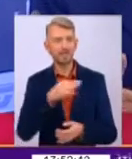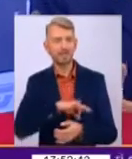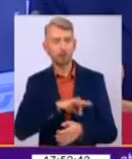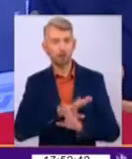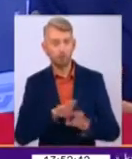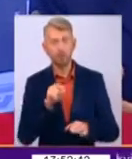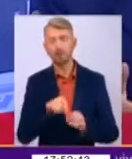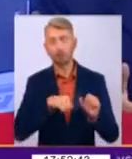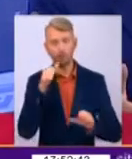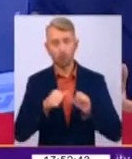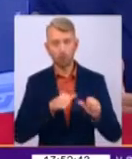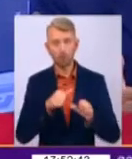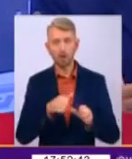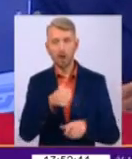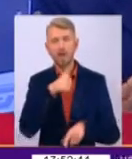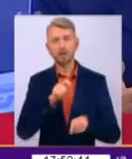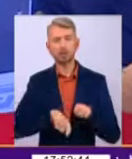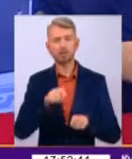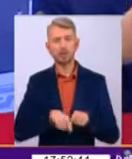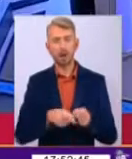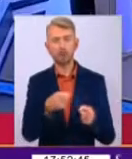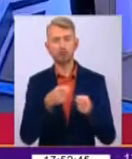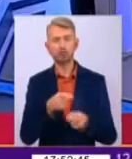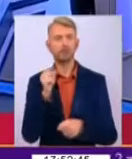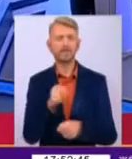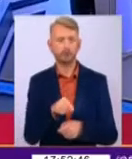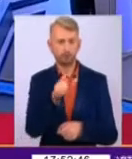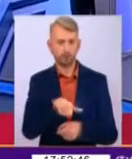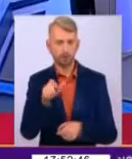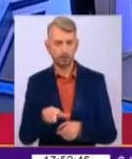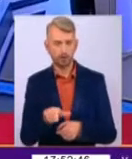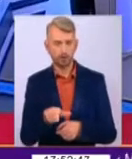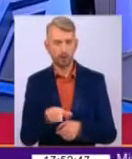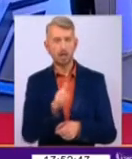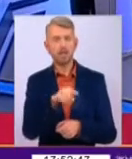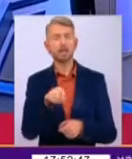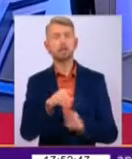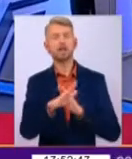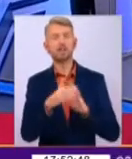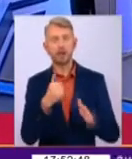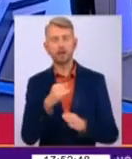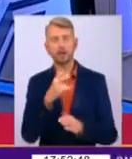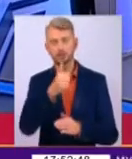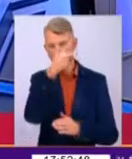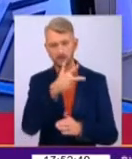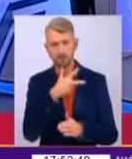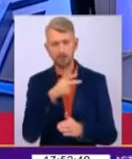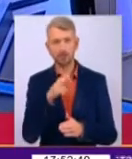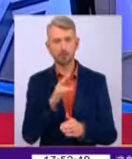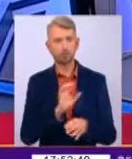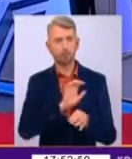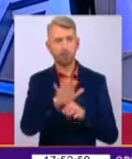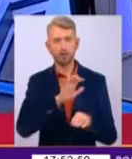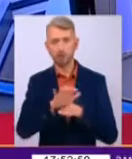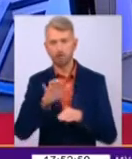використовували, і в цьому році експериментально залучили 1000. Давайте... Їх призвали і на 3 місяці